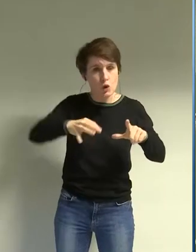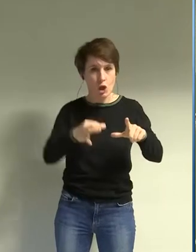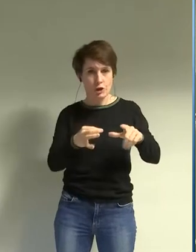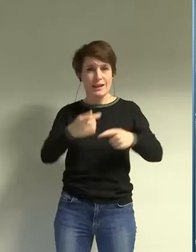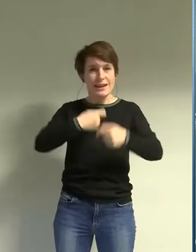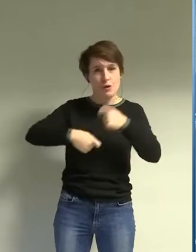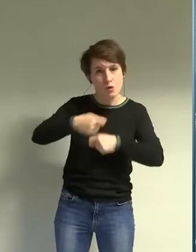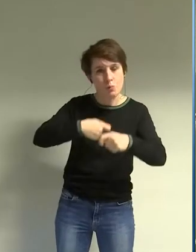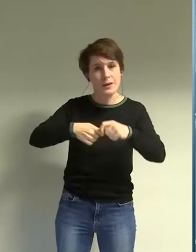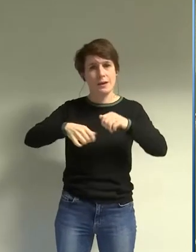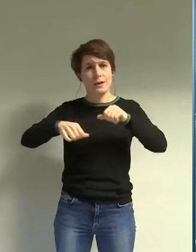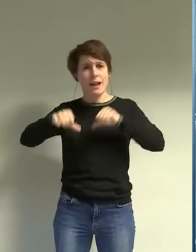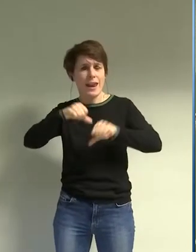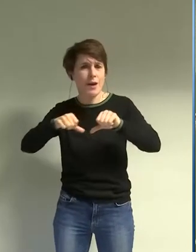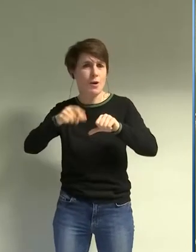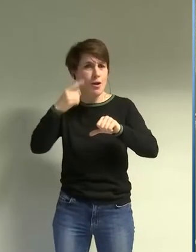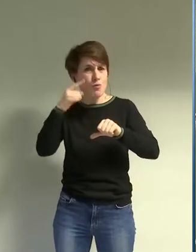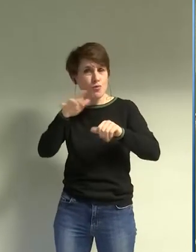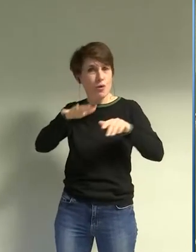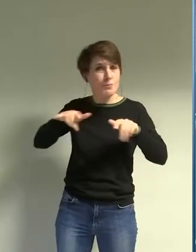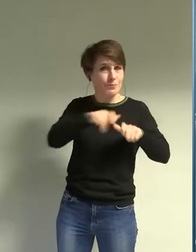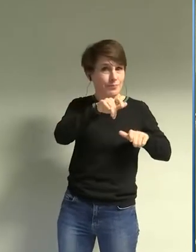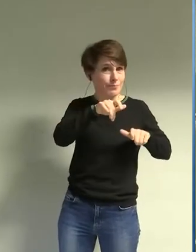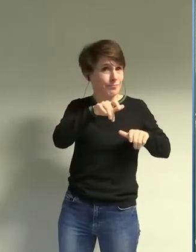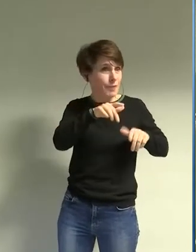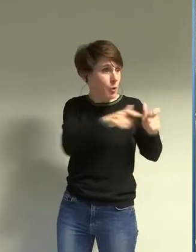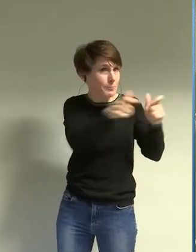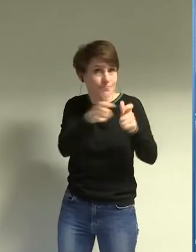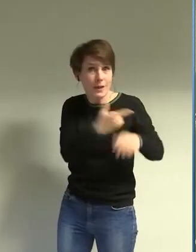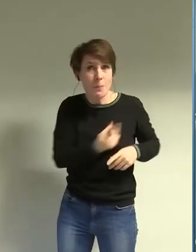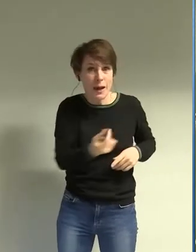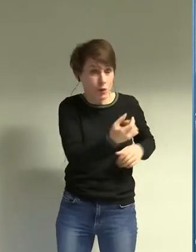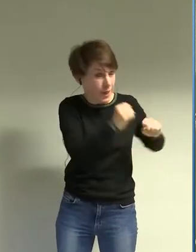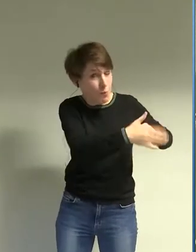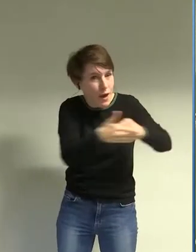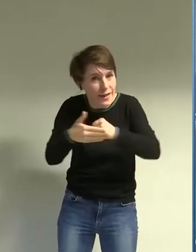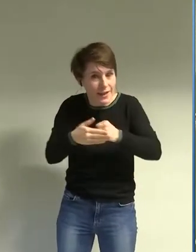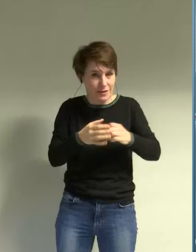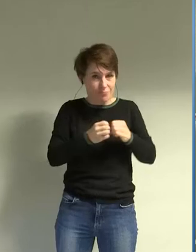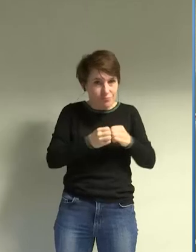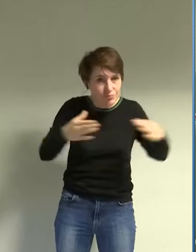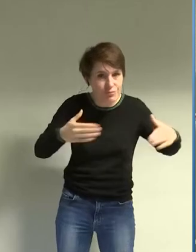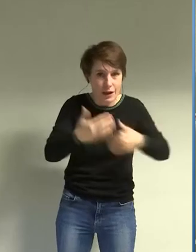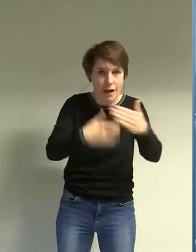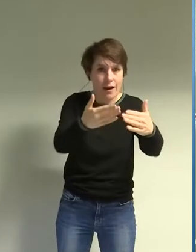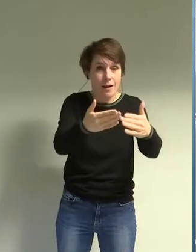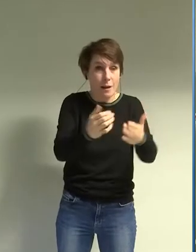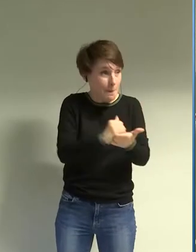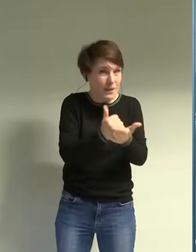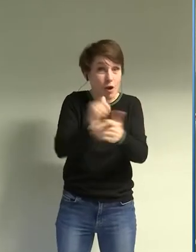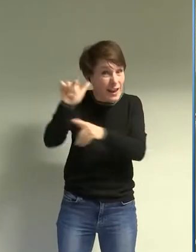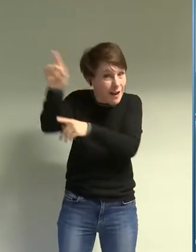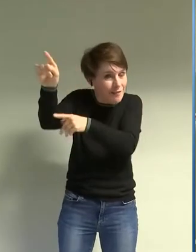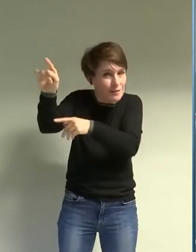4 hours pour accompagner les acteurs pouvant déployer ses concepts a été un pilier du pilotage et du développement des démarches mais ici aucune trace